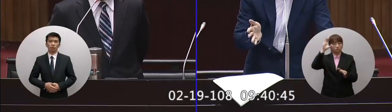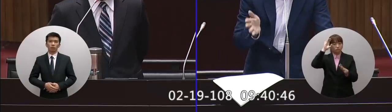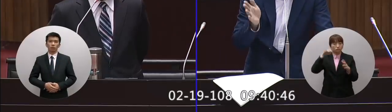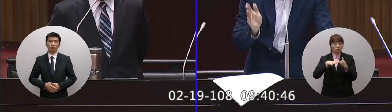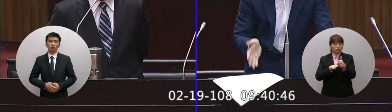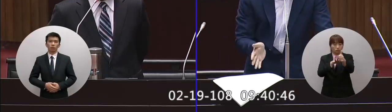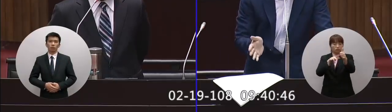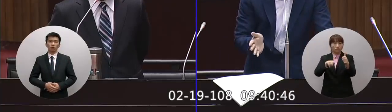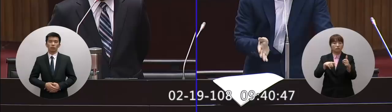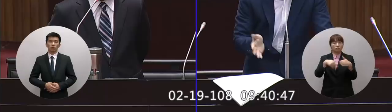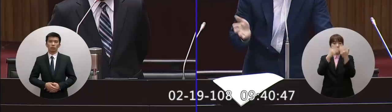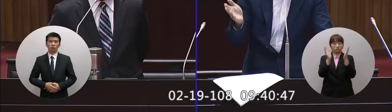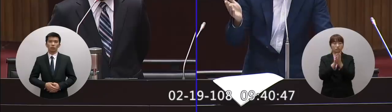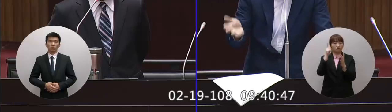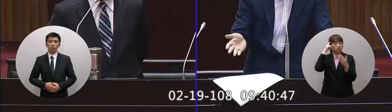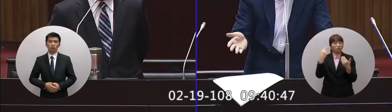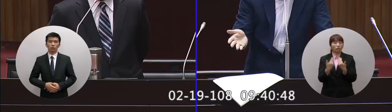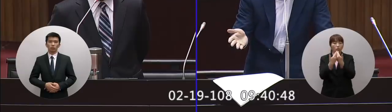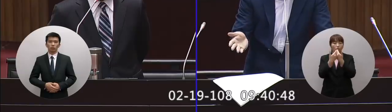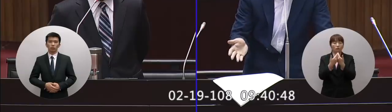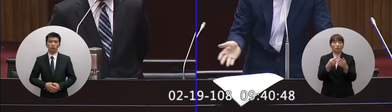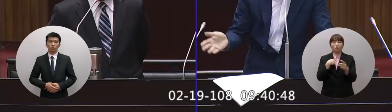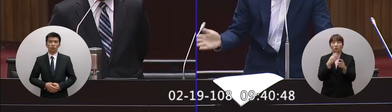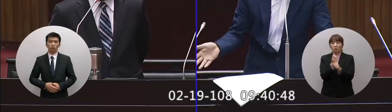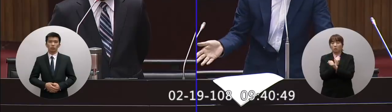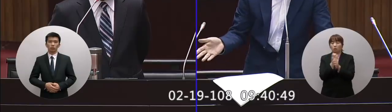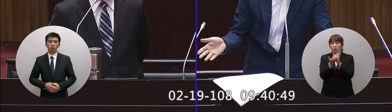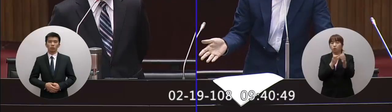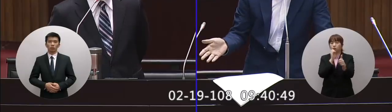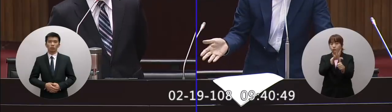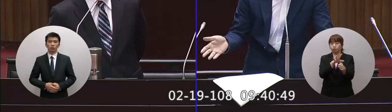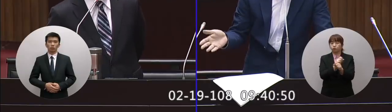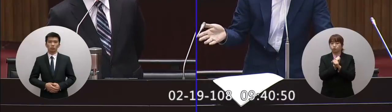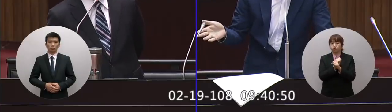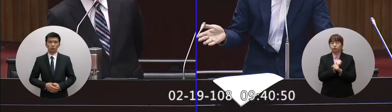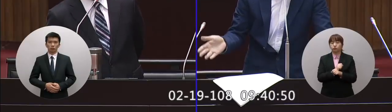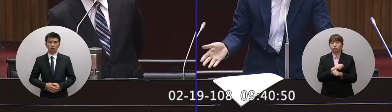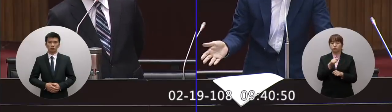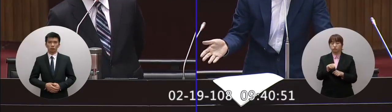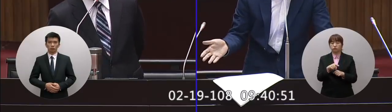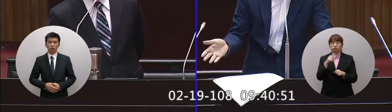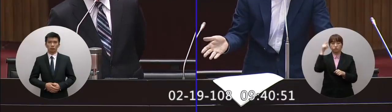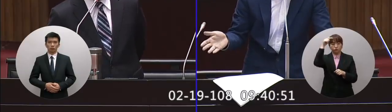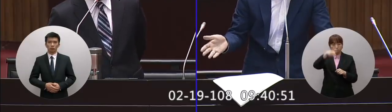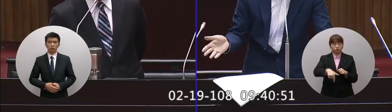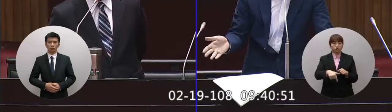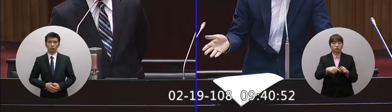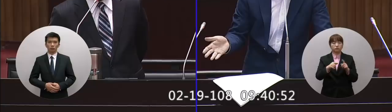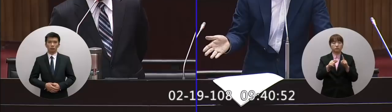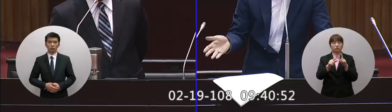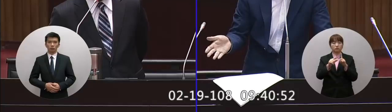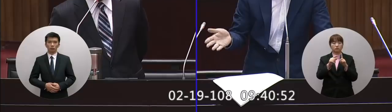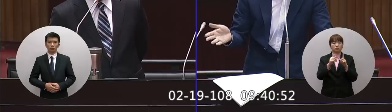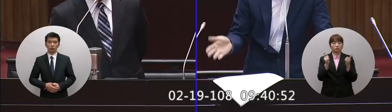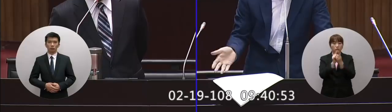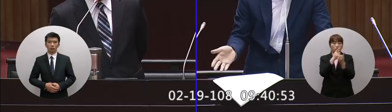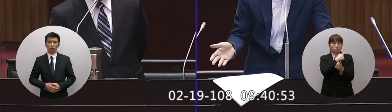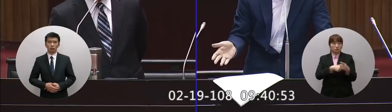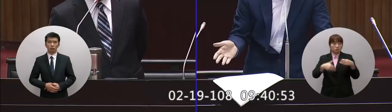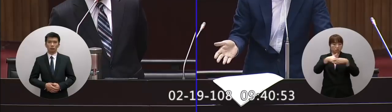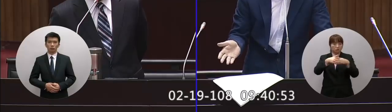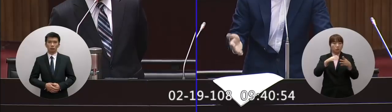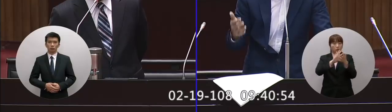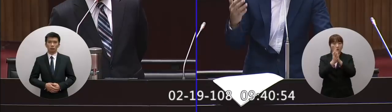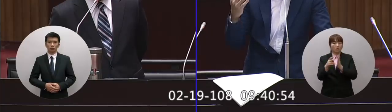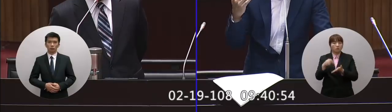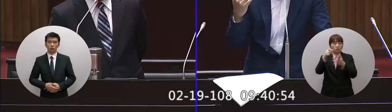所领导的团队是反对立场。我这边提醒，这个可能在下次中央层级选举的时候变成公投